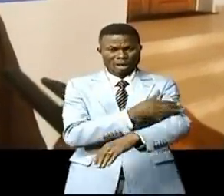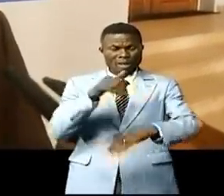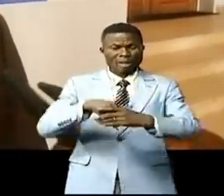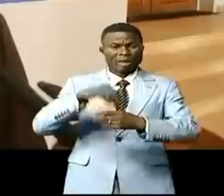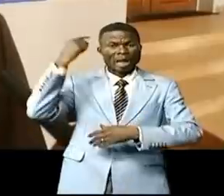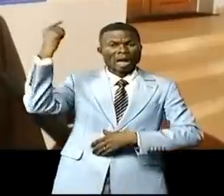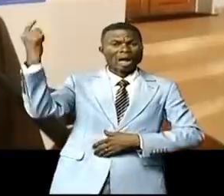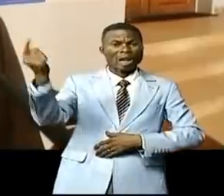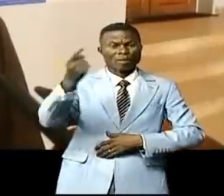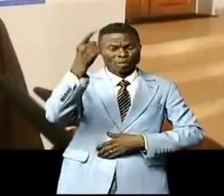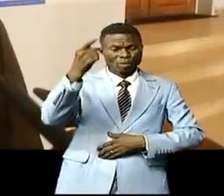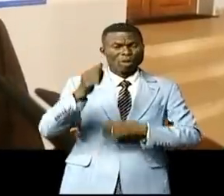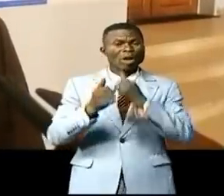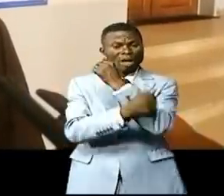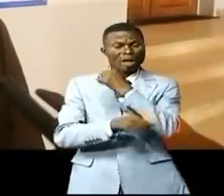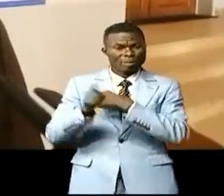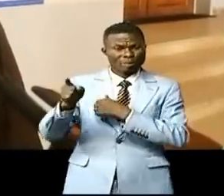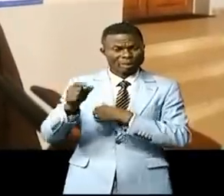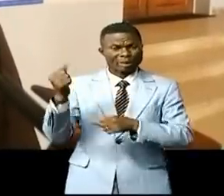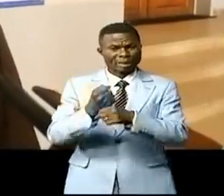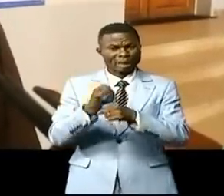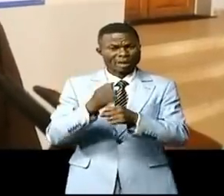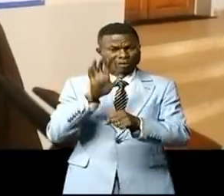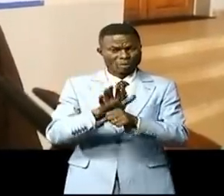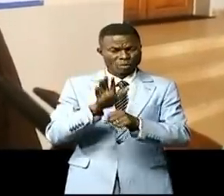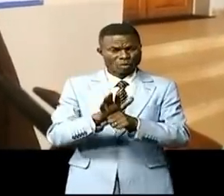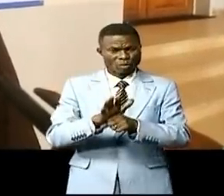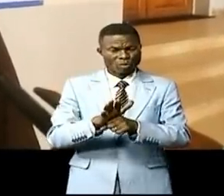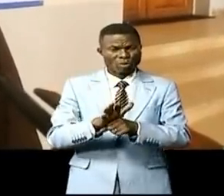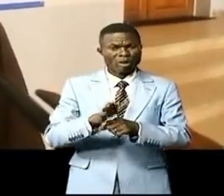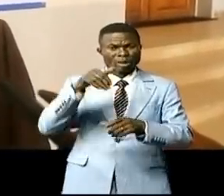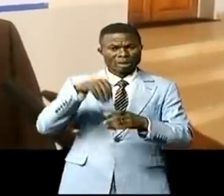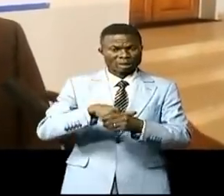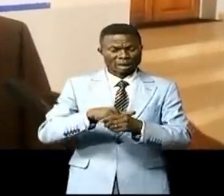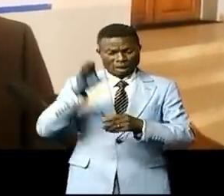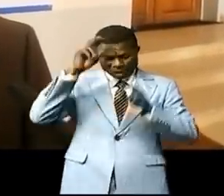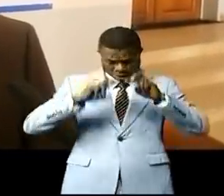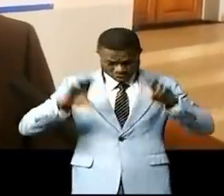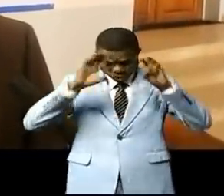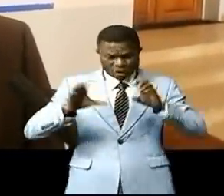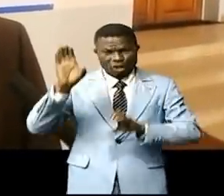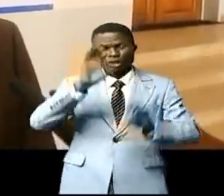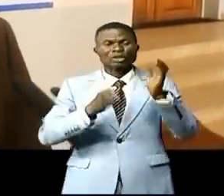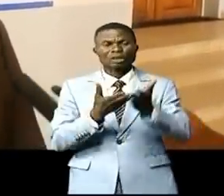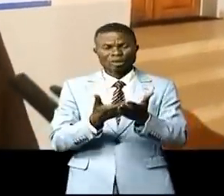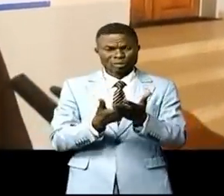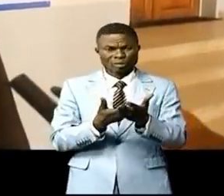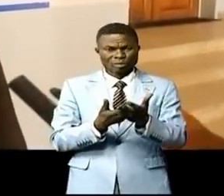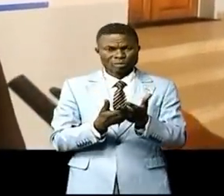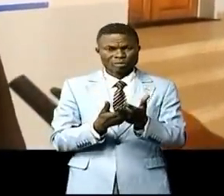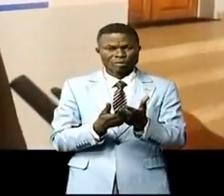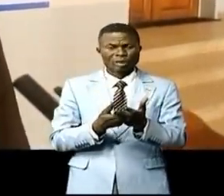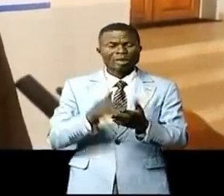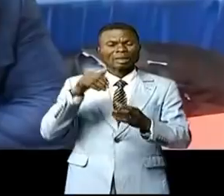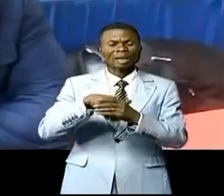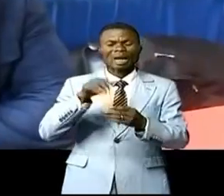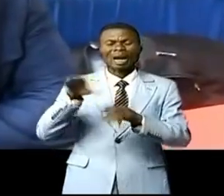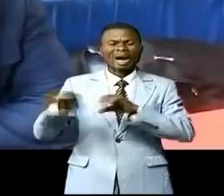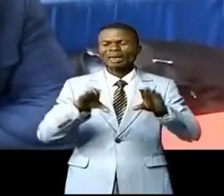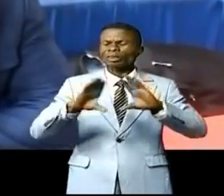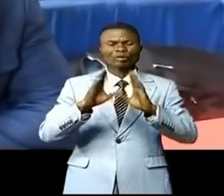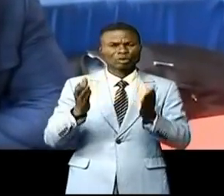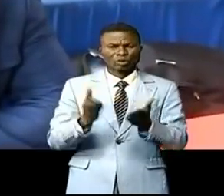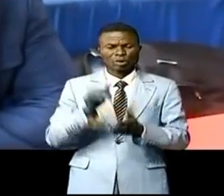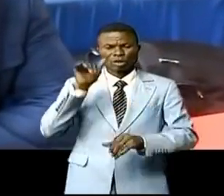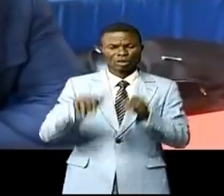monde sont ceux qui investissent beaucoup dans la recherche scientifique, dans tous les domaines. Le